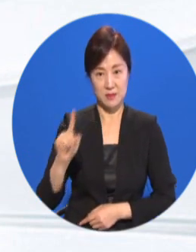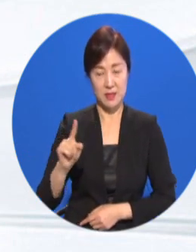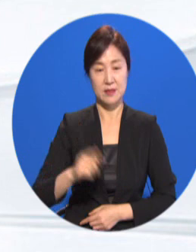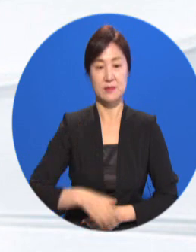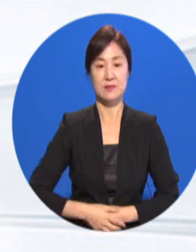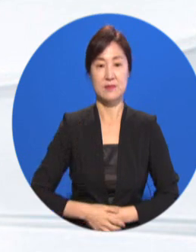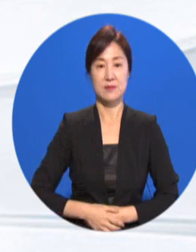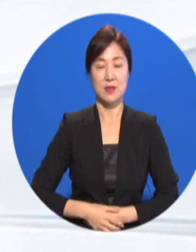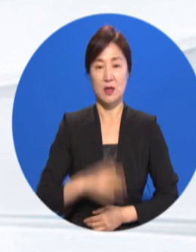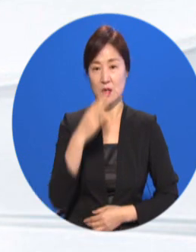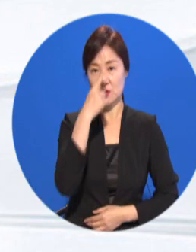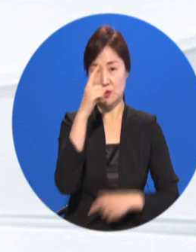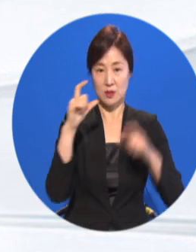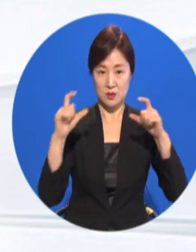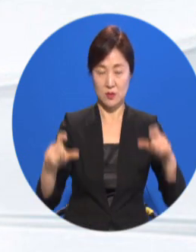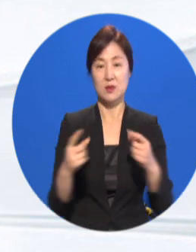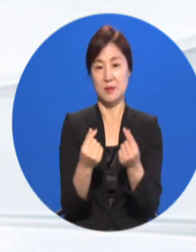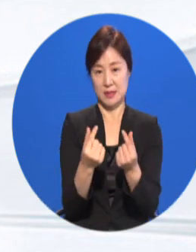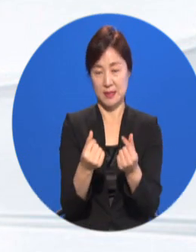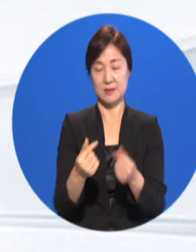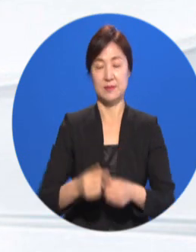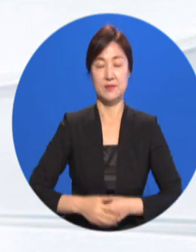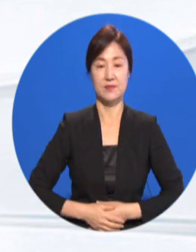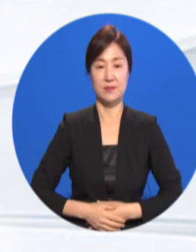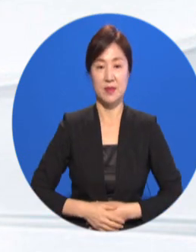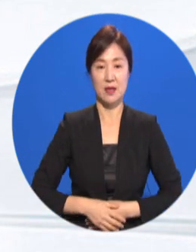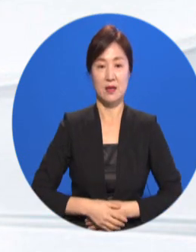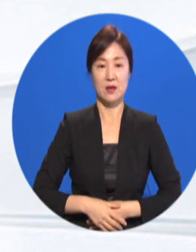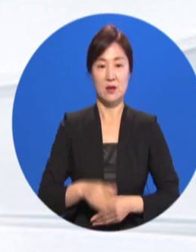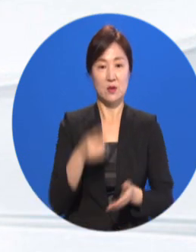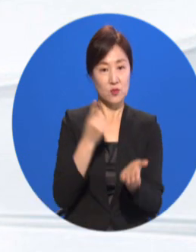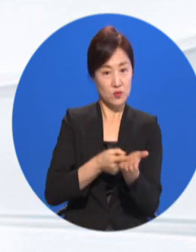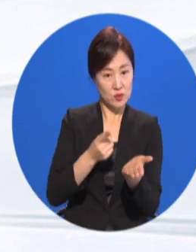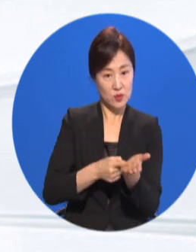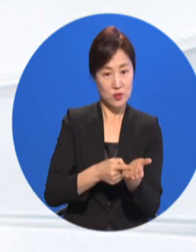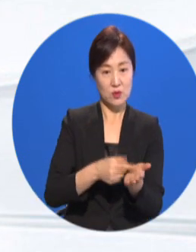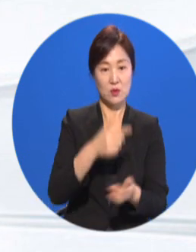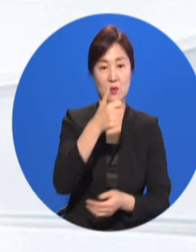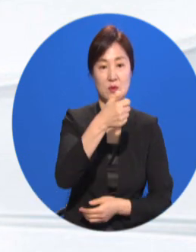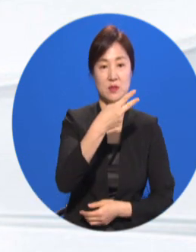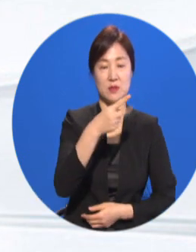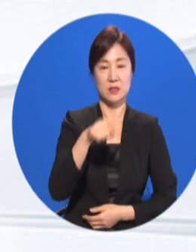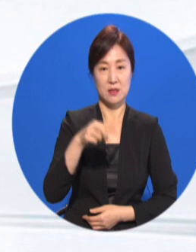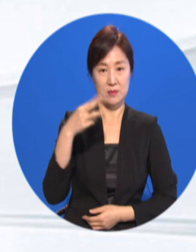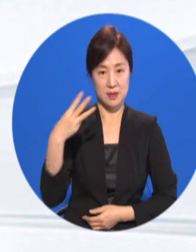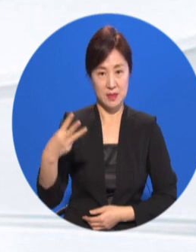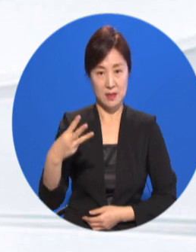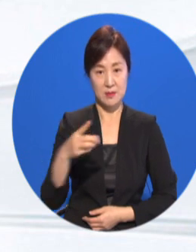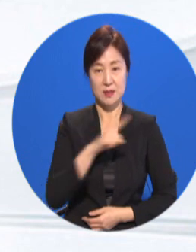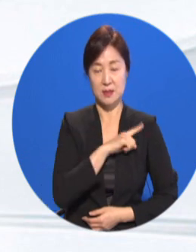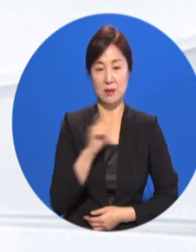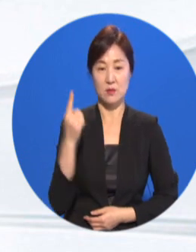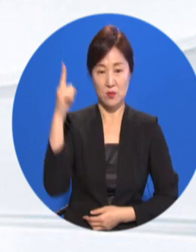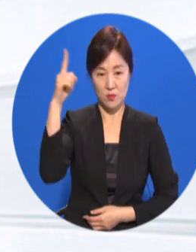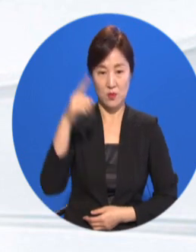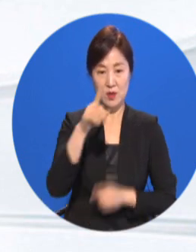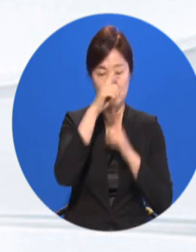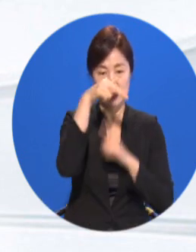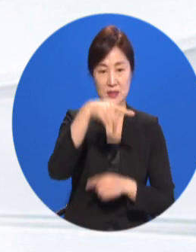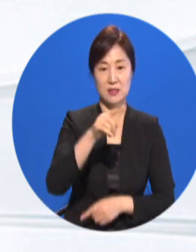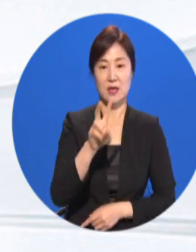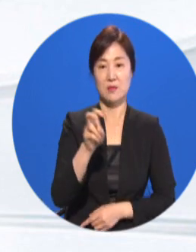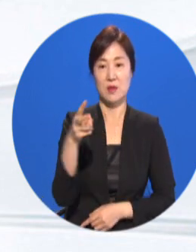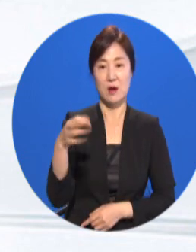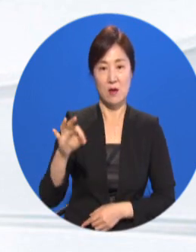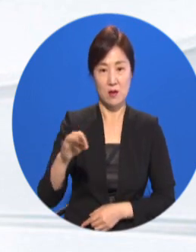순천 선거 구도 비슷한 양상을 보였습니다 이낙연 총리가 52.3% 로 가장 높았고 이재명 조국 등 20%